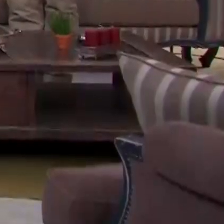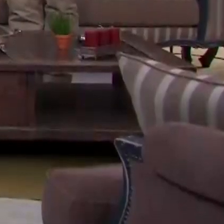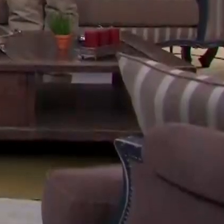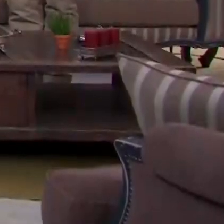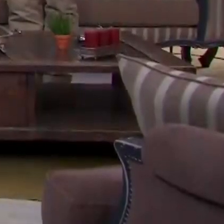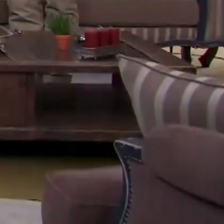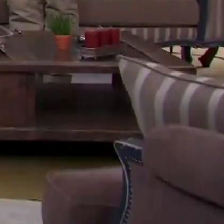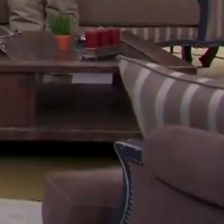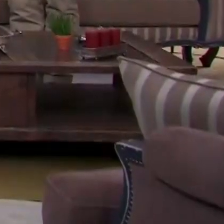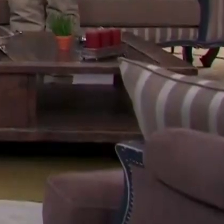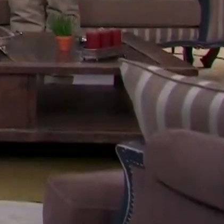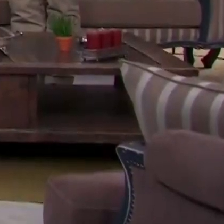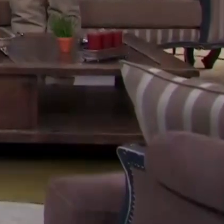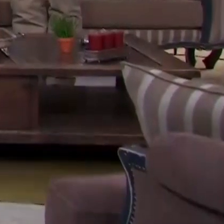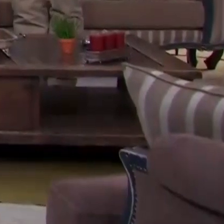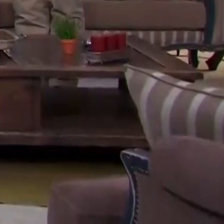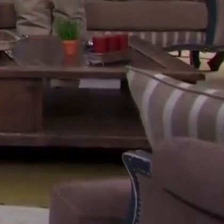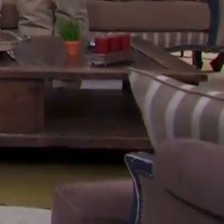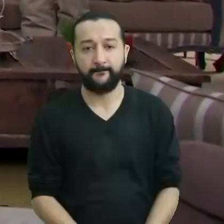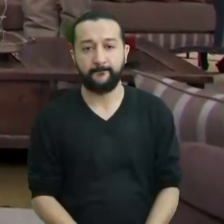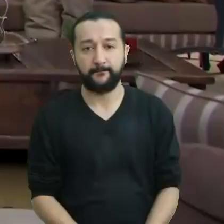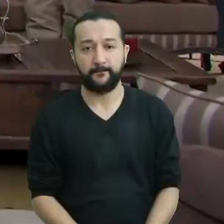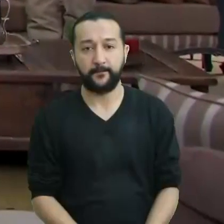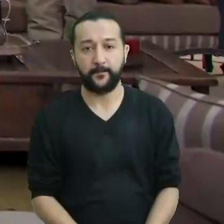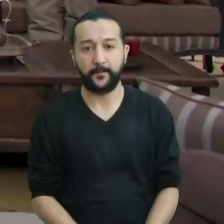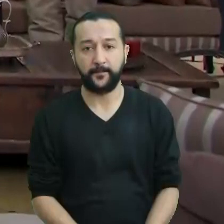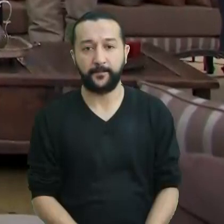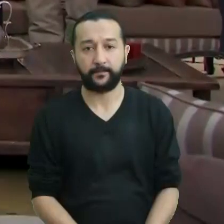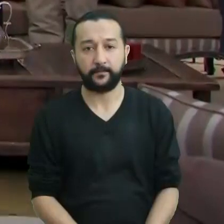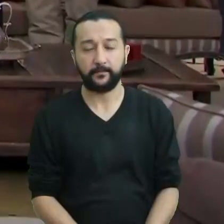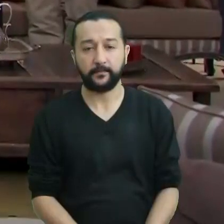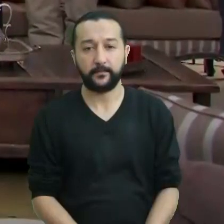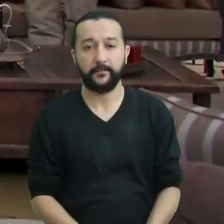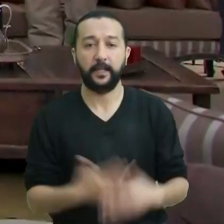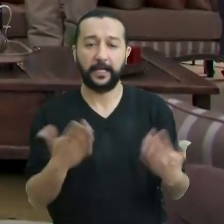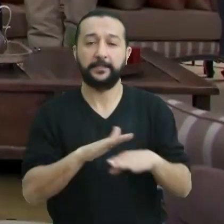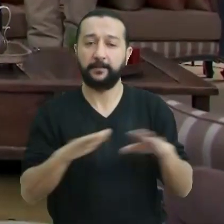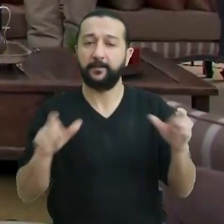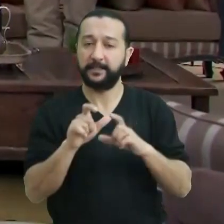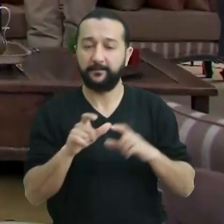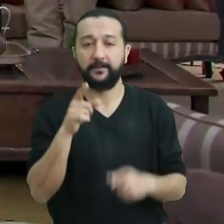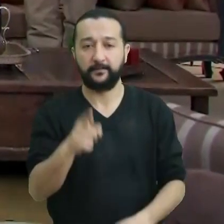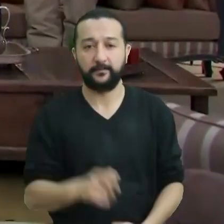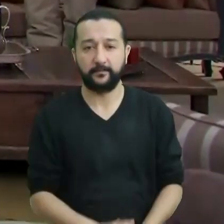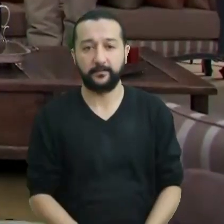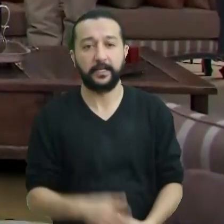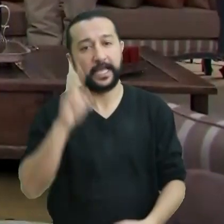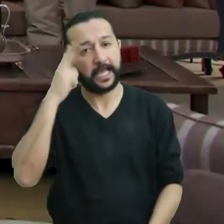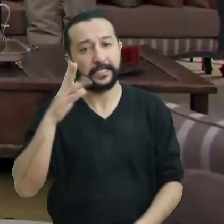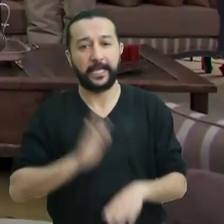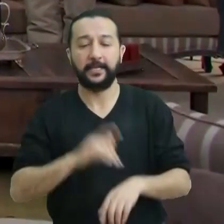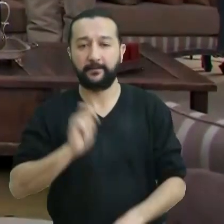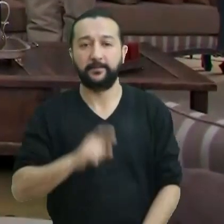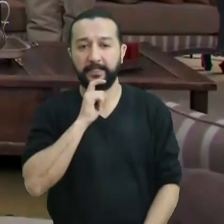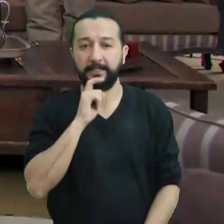önce. Sonra mahcup bir edayla fotoğrafı konsolun üstüne bırakıp Serpil'e yaklaştı. Ya tamam Serpil. Hata ettim.